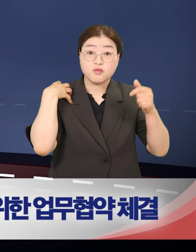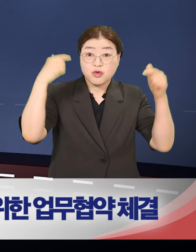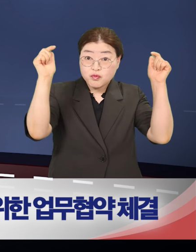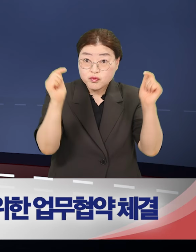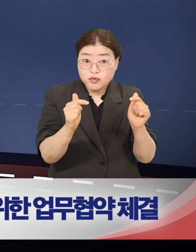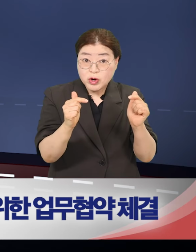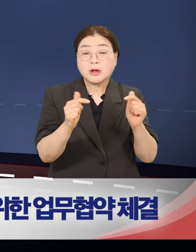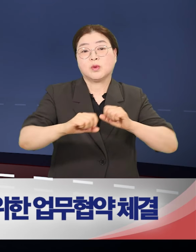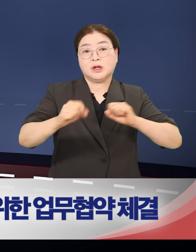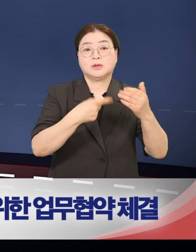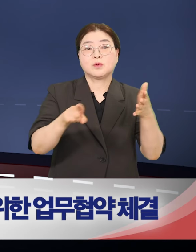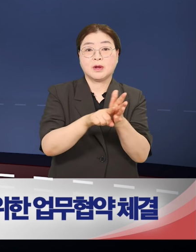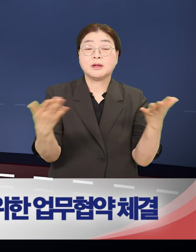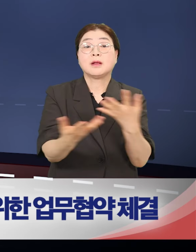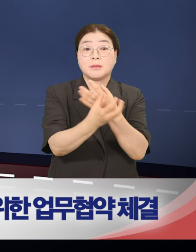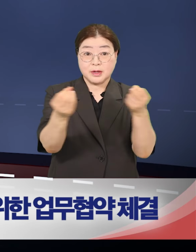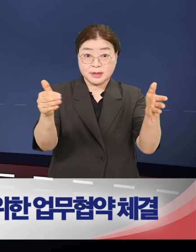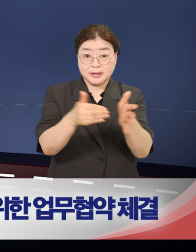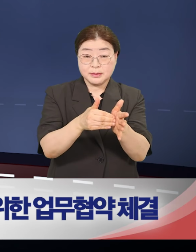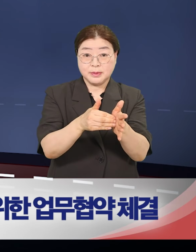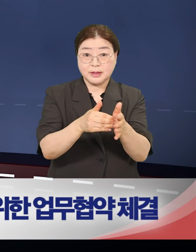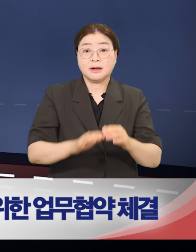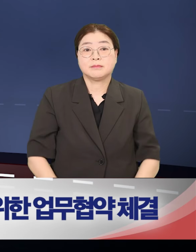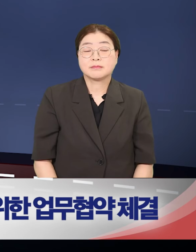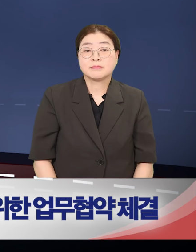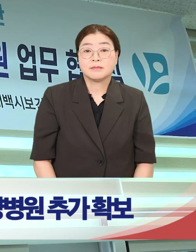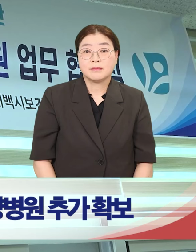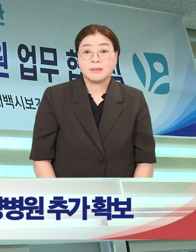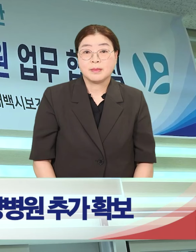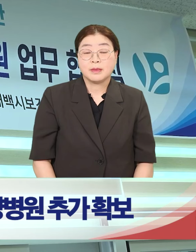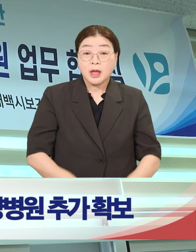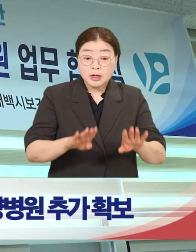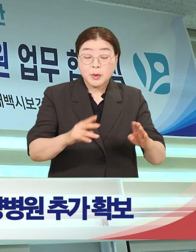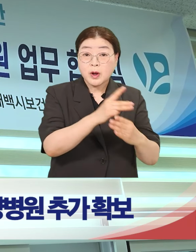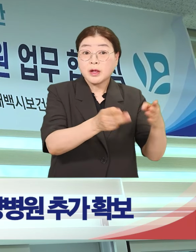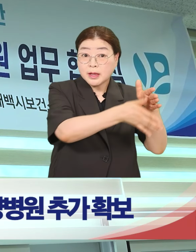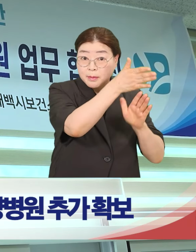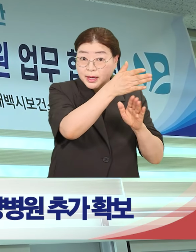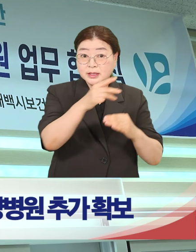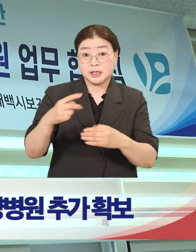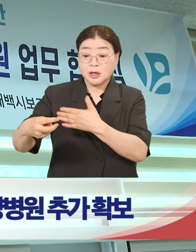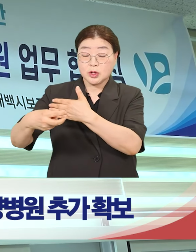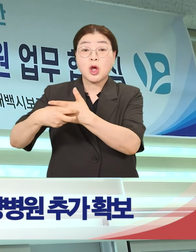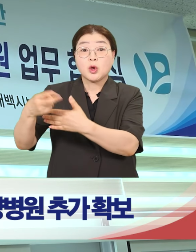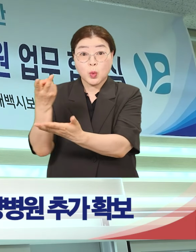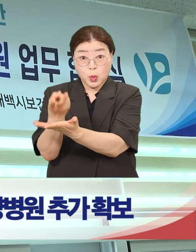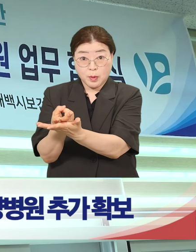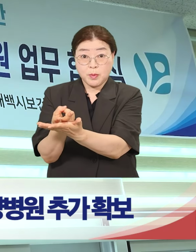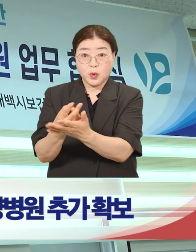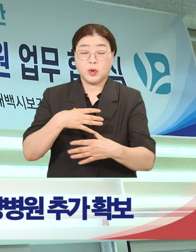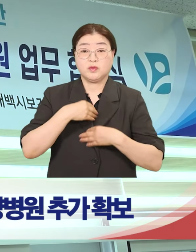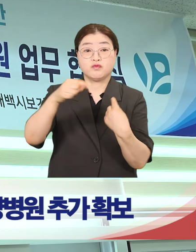및 공공보건의료 활성화를 위한 업무 협약을 체결했습니다. 이번 협약을 통해